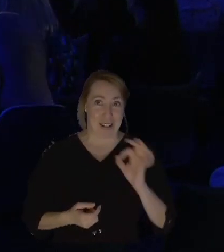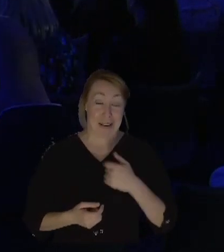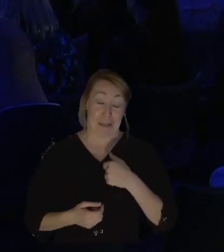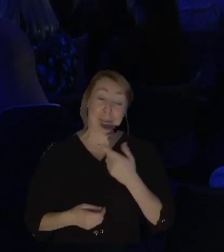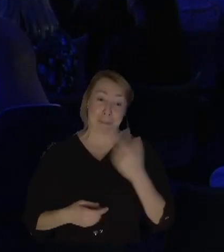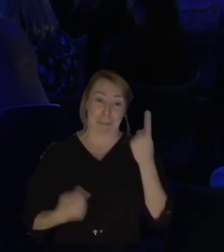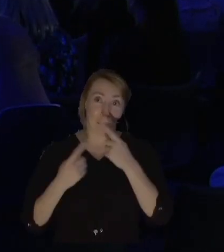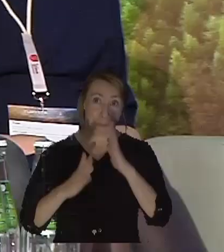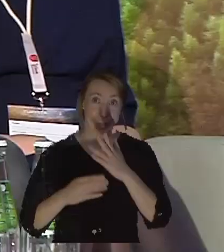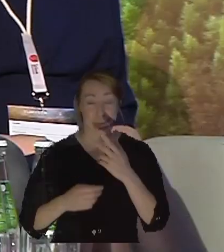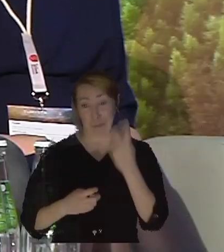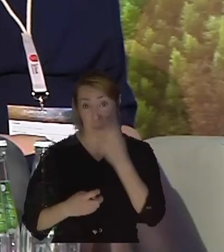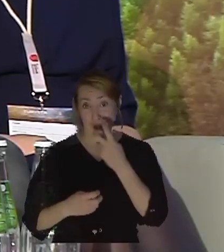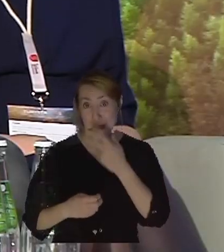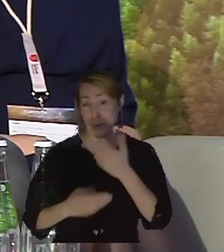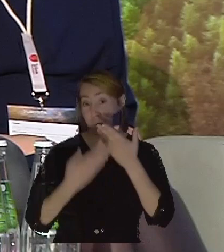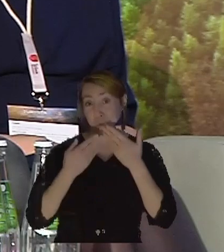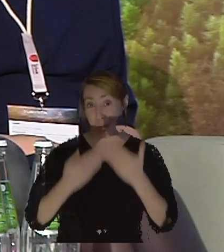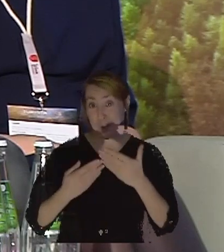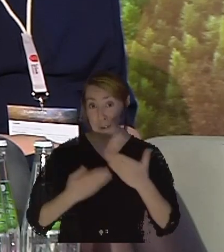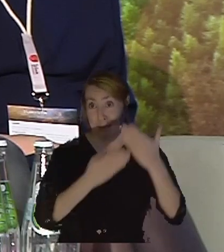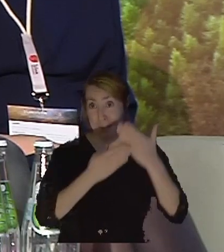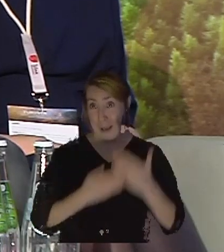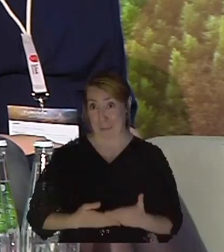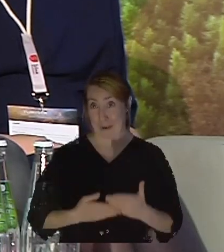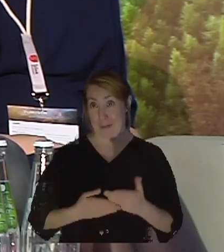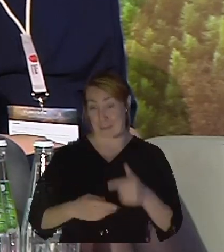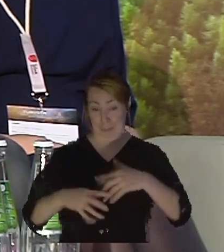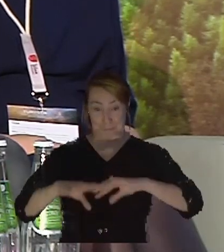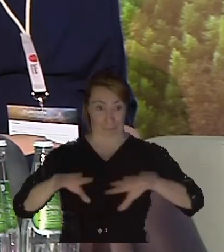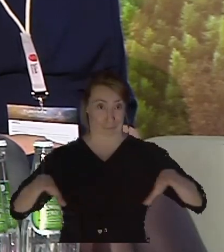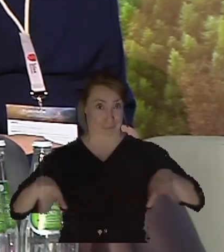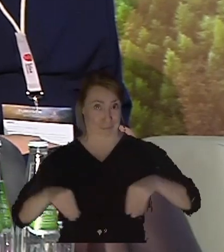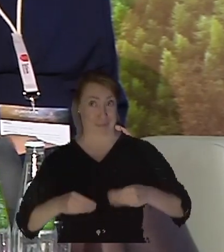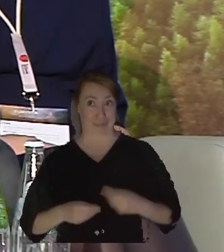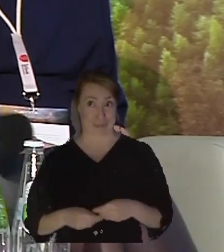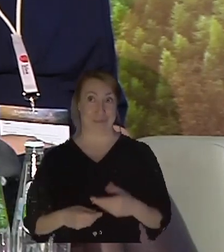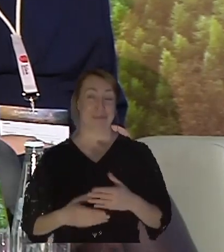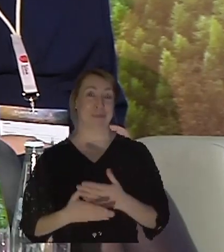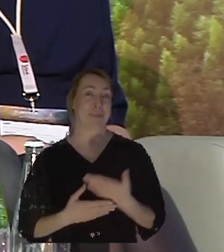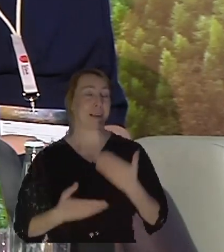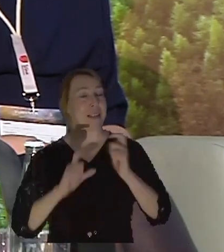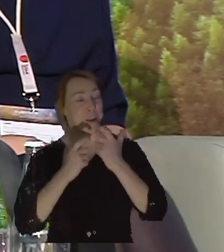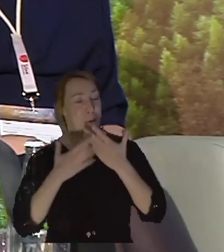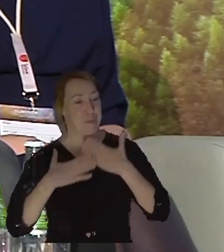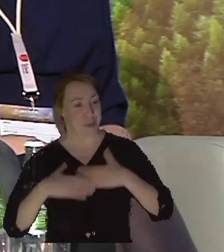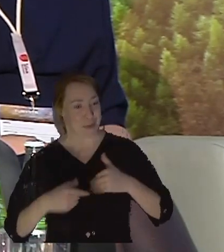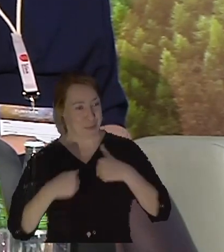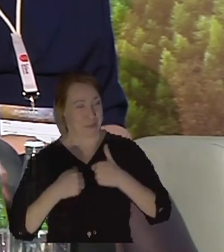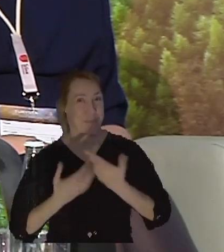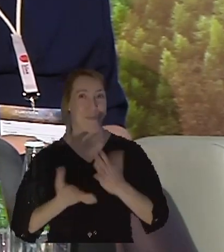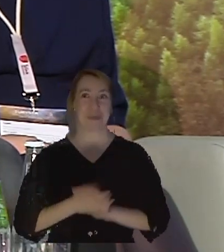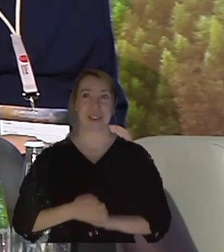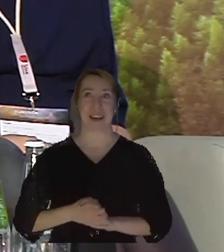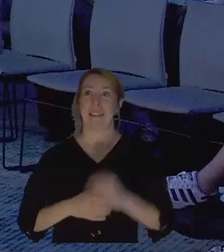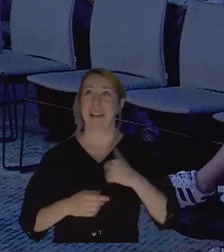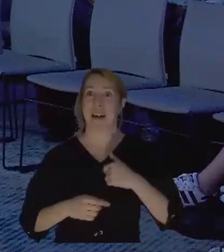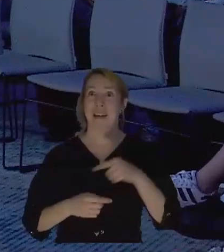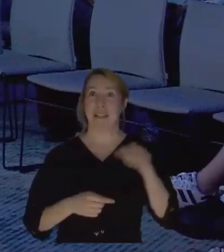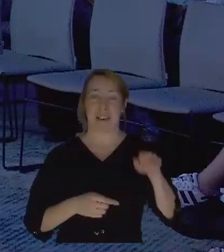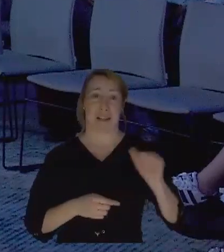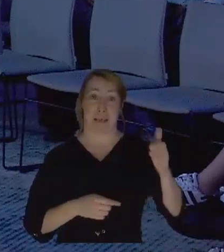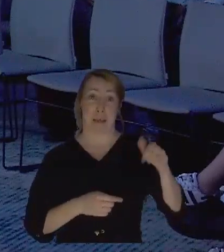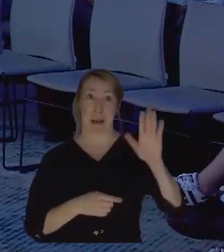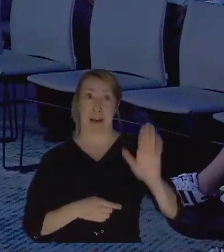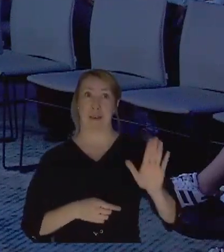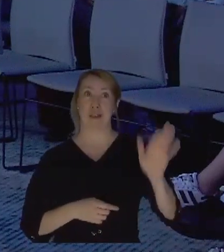ciekawie. Dziękuję, Piotrze, że zaprosiłeś mnie do tak znamienitego grona. Cała przyjemność po mojej stronie. Tak, jako jeden z niewielu będziesz miał